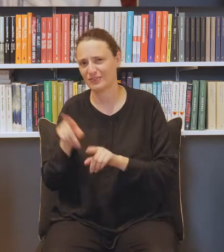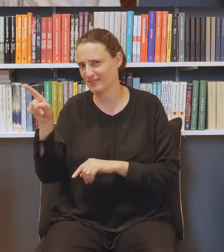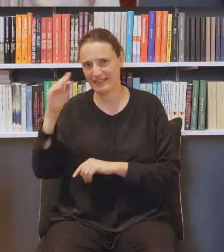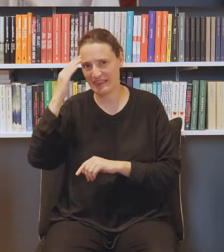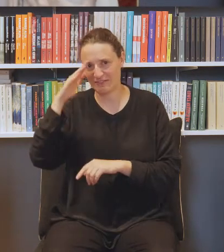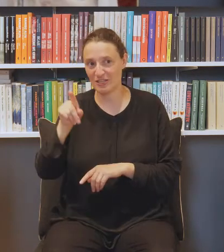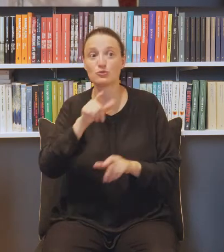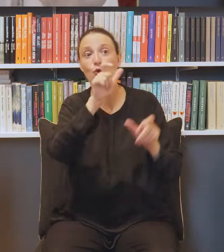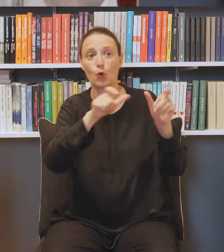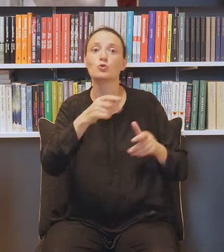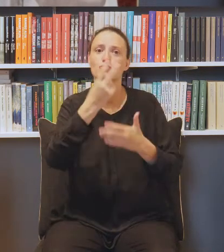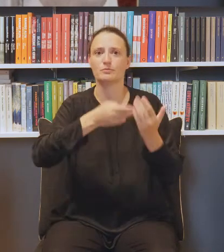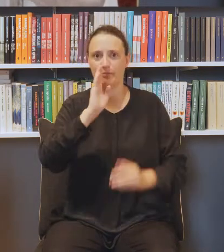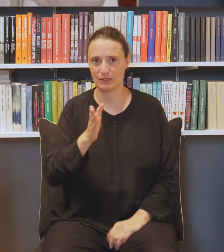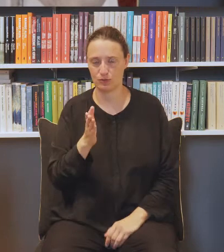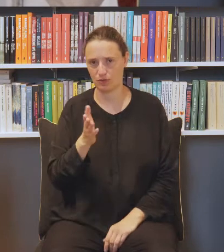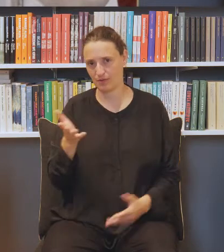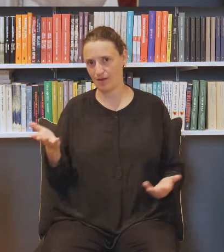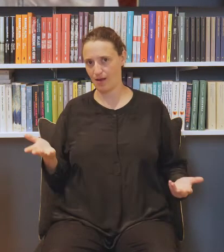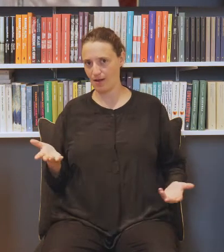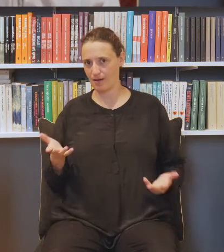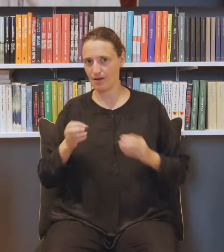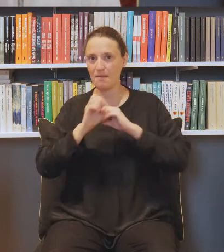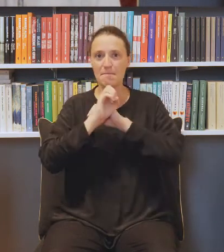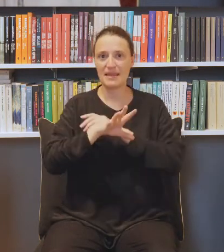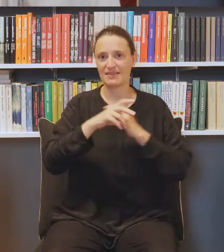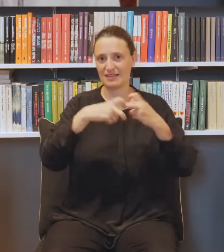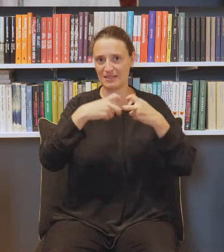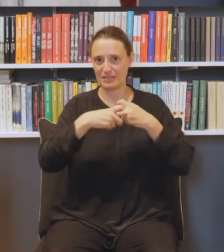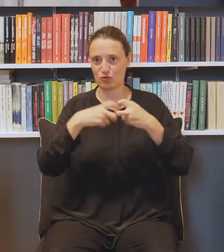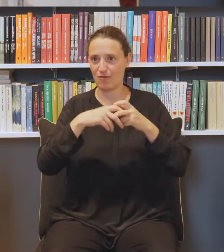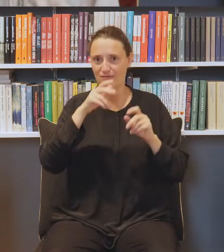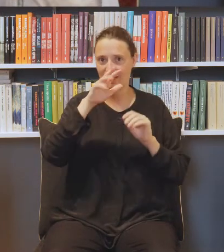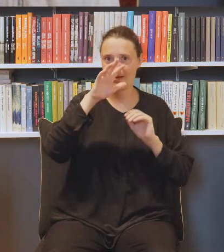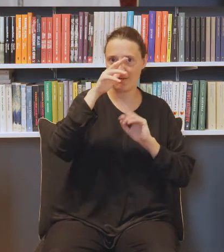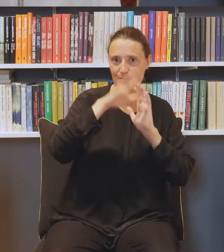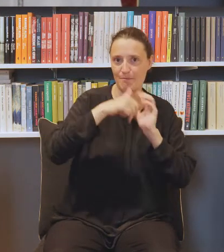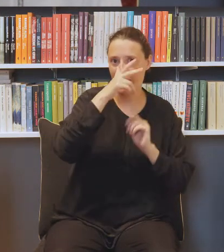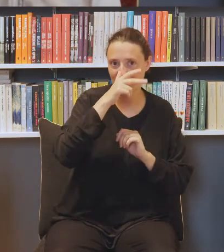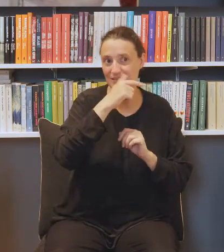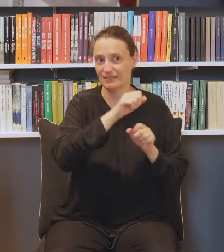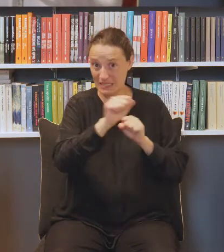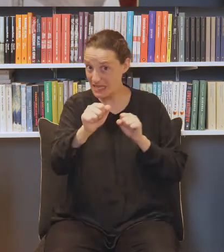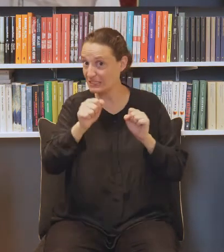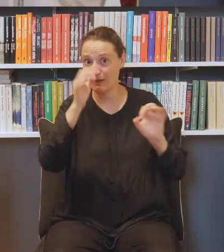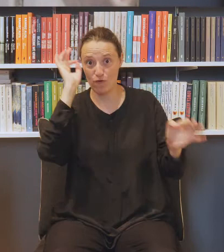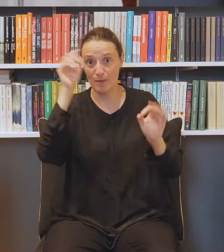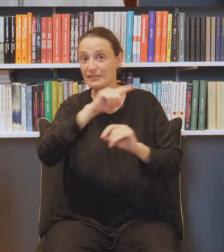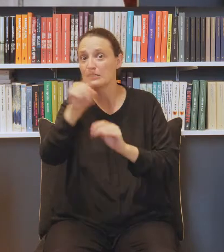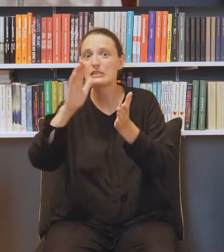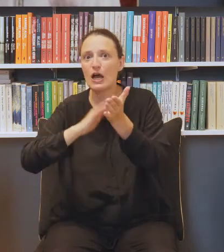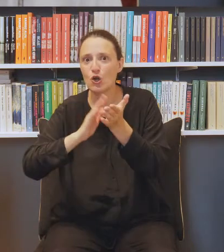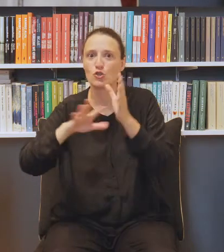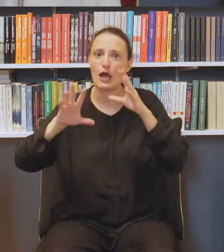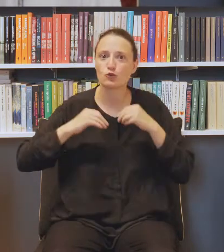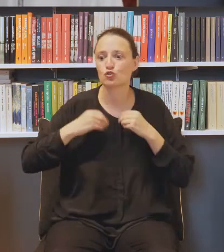to przeczyta, ale przecież w mediach internetowych Fabianic jest dużo o tobie wzmianek, jak zdobywasz jakieś nagrody, jakaś nowa